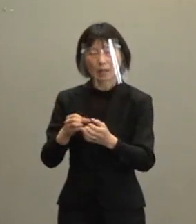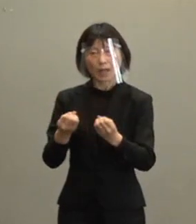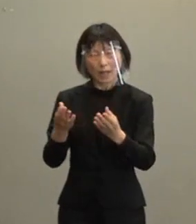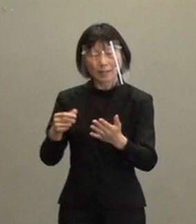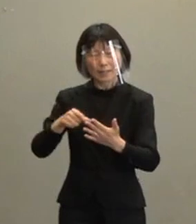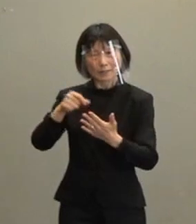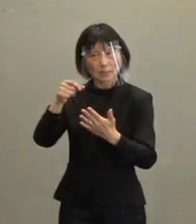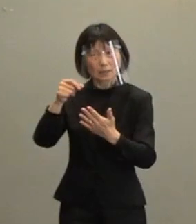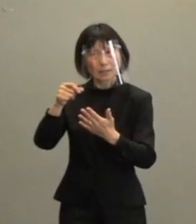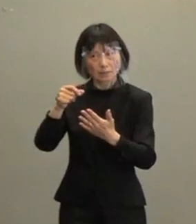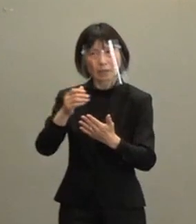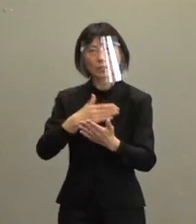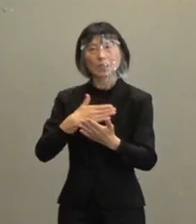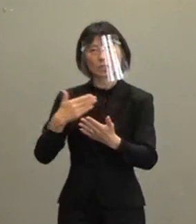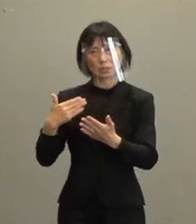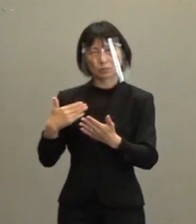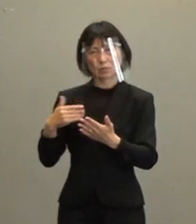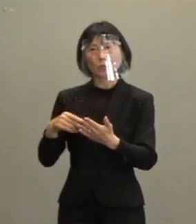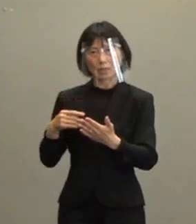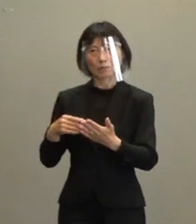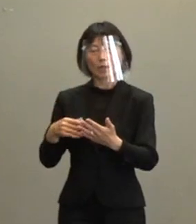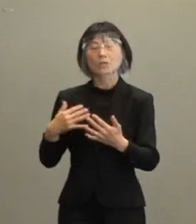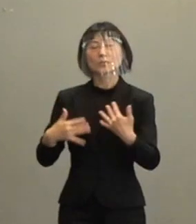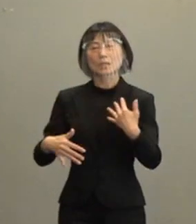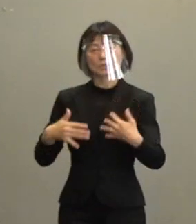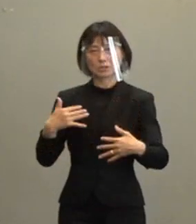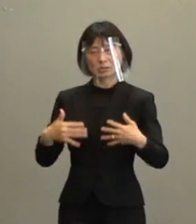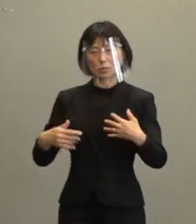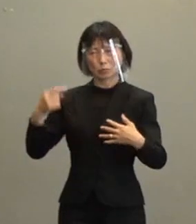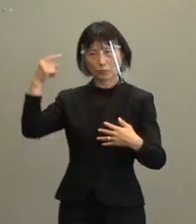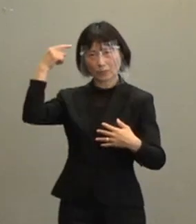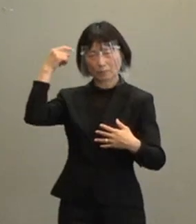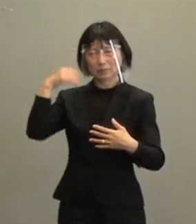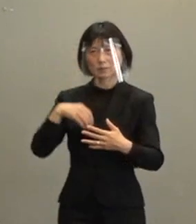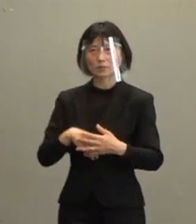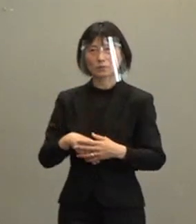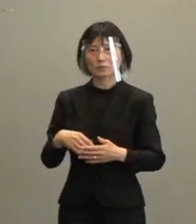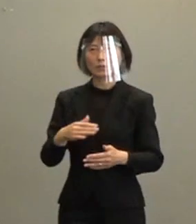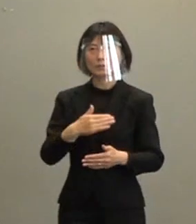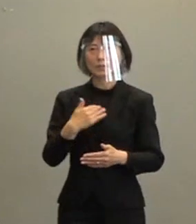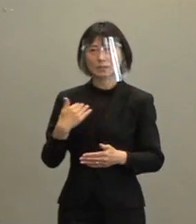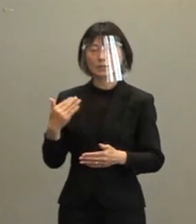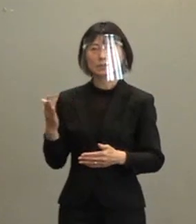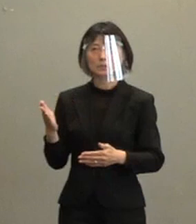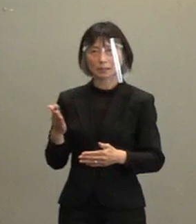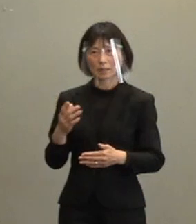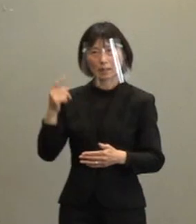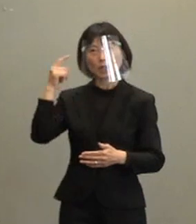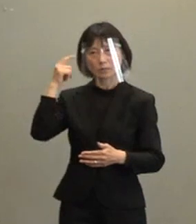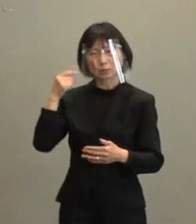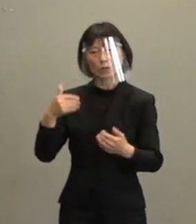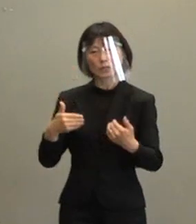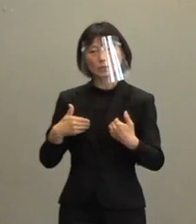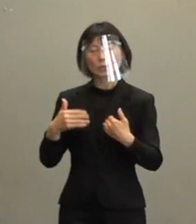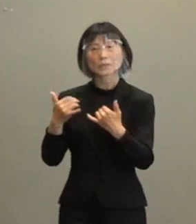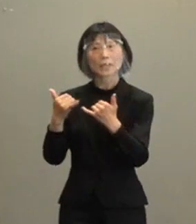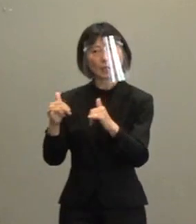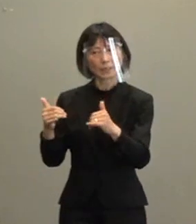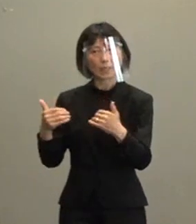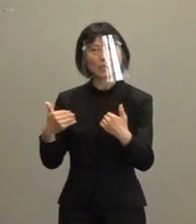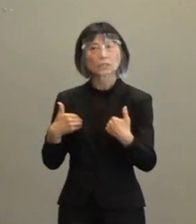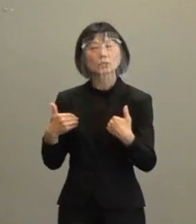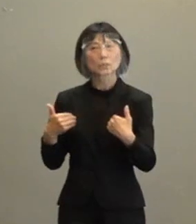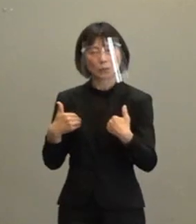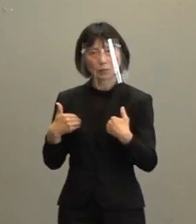肢ができるということはですね、喜ばしいことだというふうに思っています。私たちをするとですね、必要な方が、必要